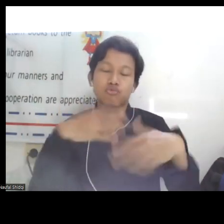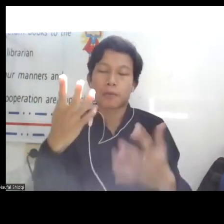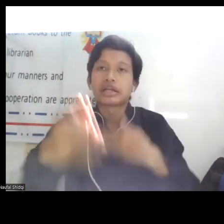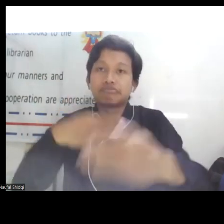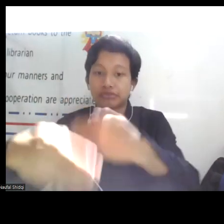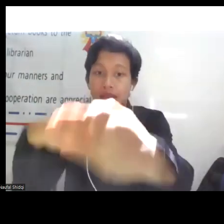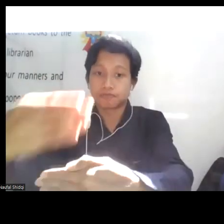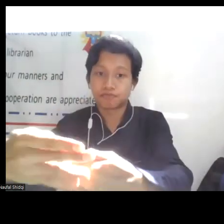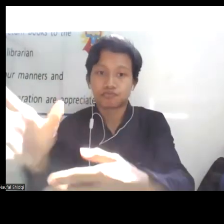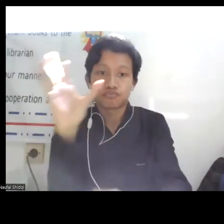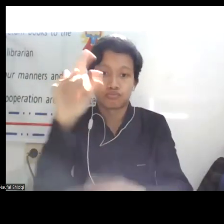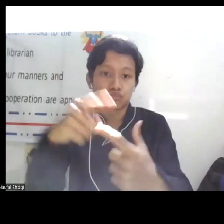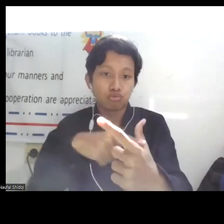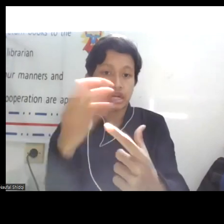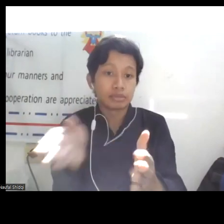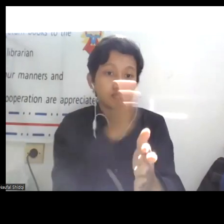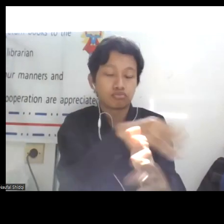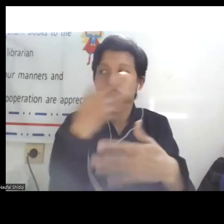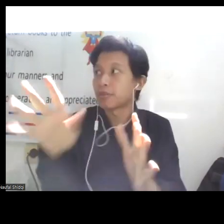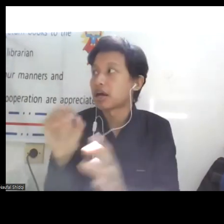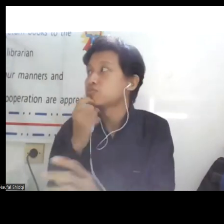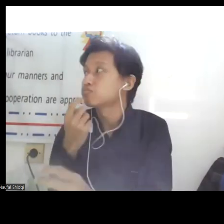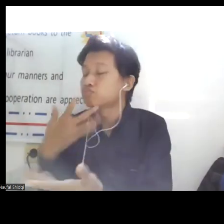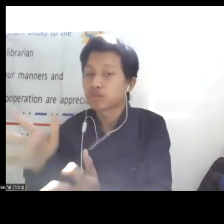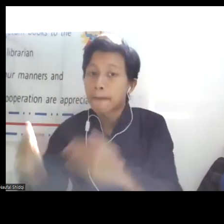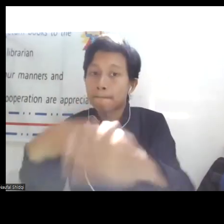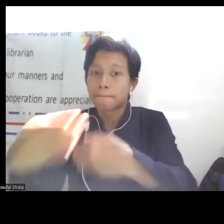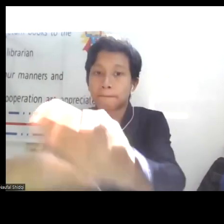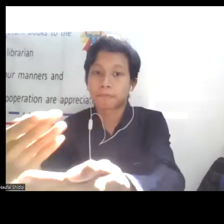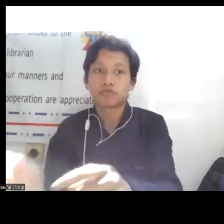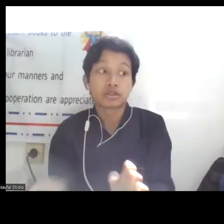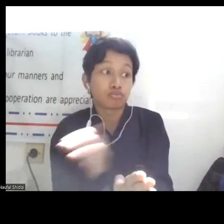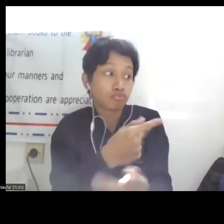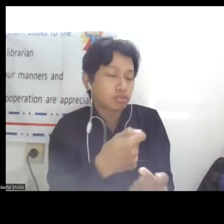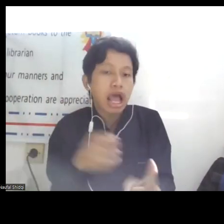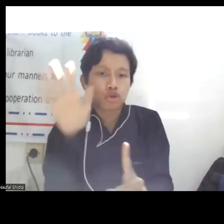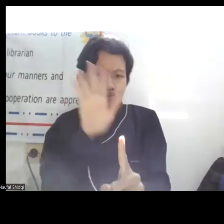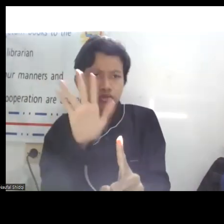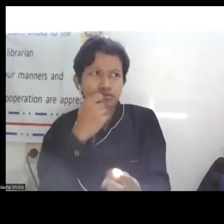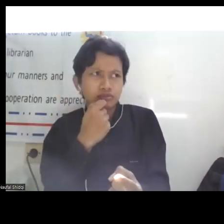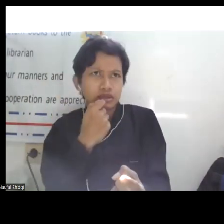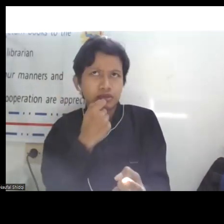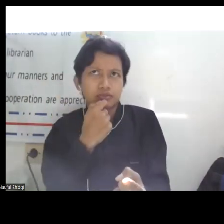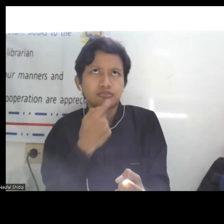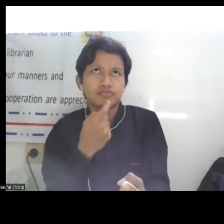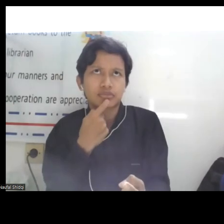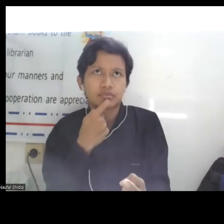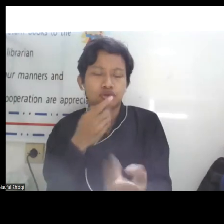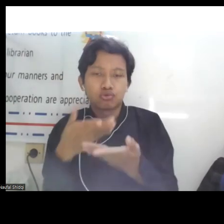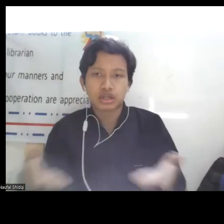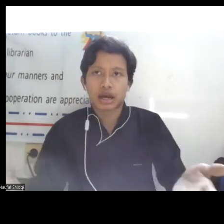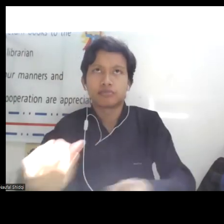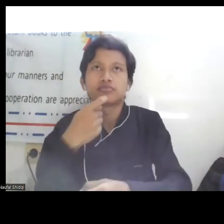bulan-bulan yang lalu antara lain sosialisasi turnitin oleh Bapak Muhammad